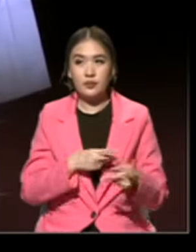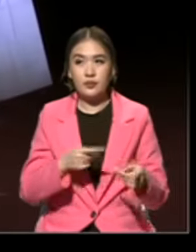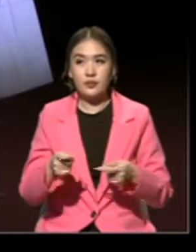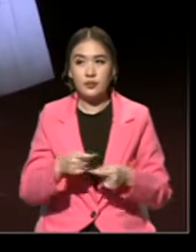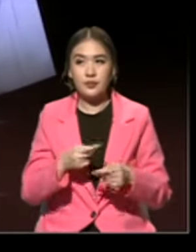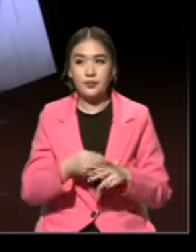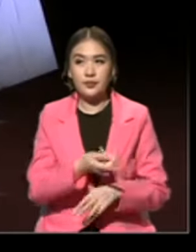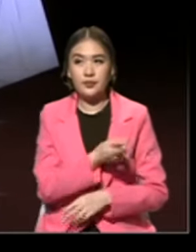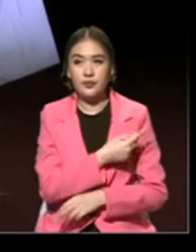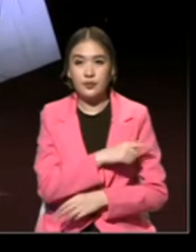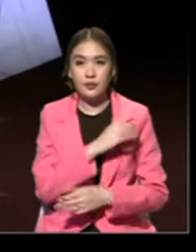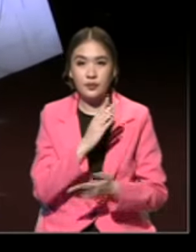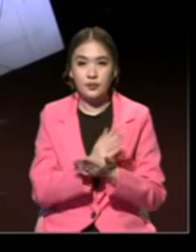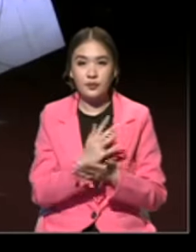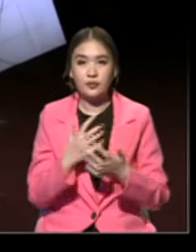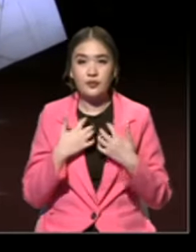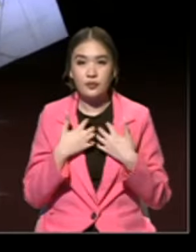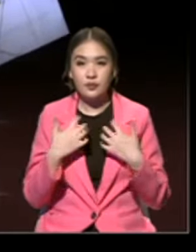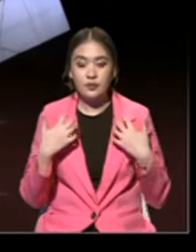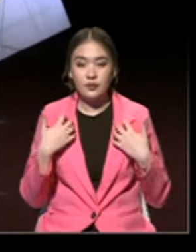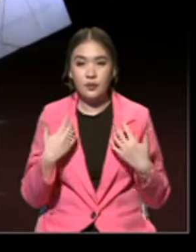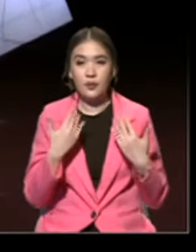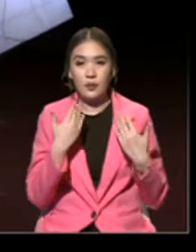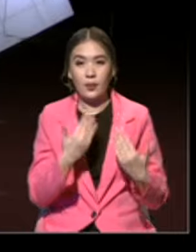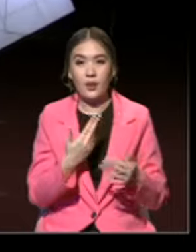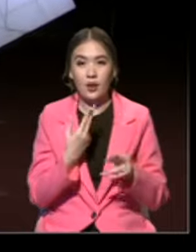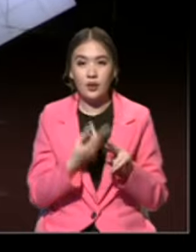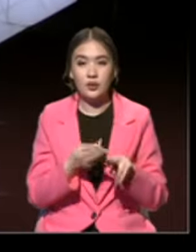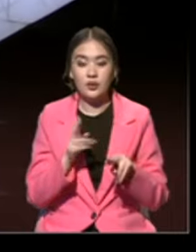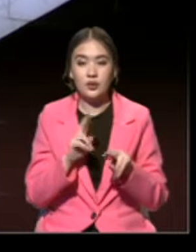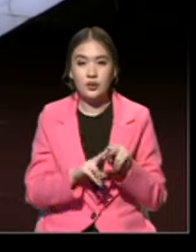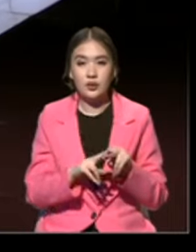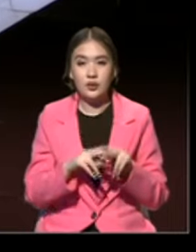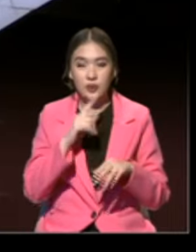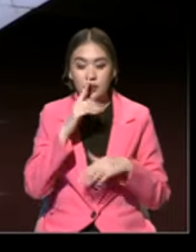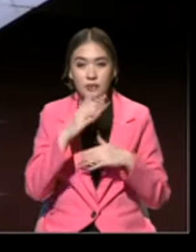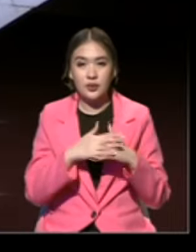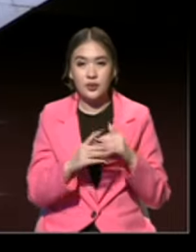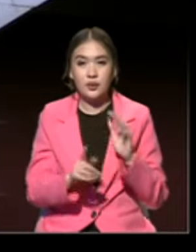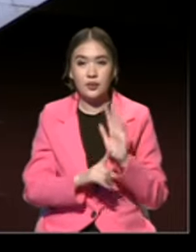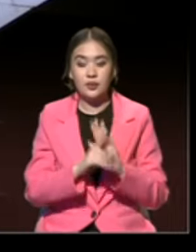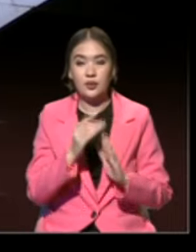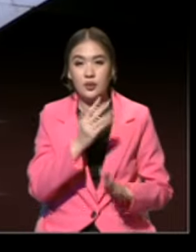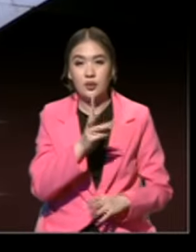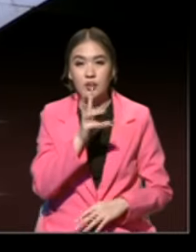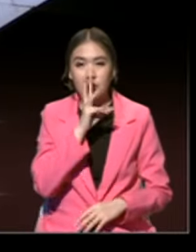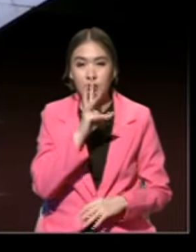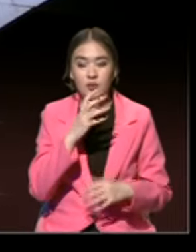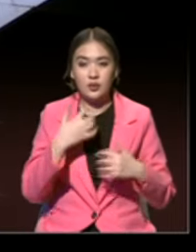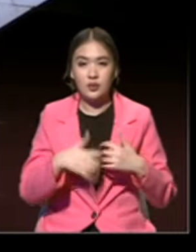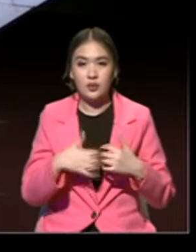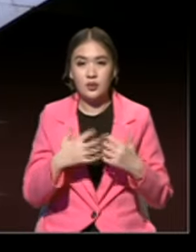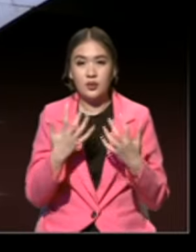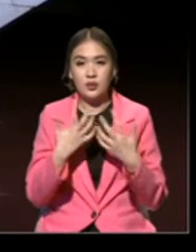органдарда дәрігерлер бар, мал дәрігерлері бар. Осы былтырдан бастап бұлардың жалақылары орта есеппен